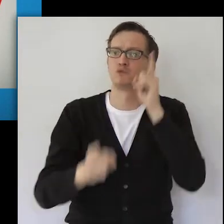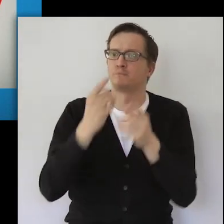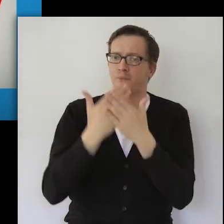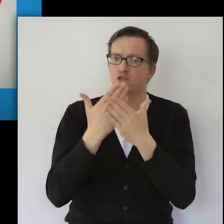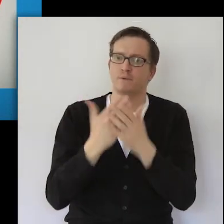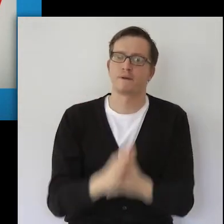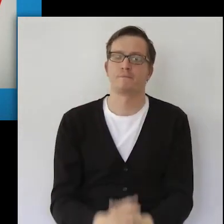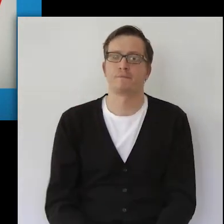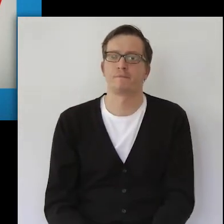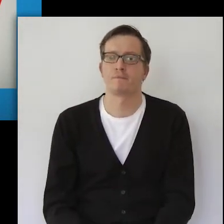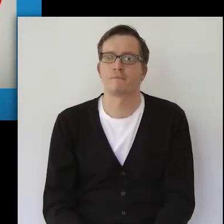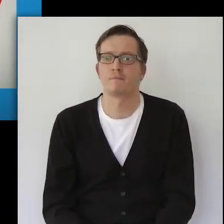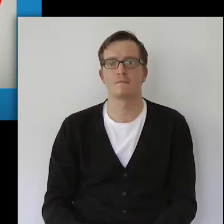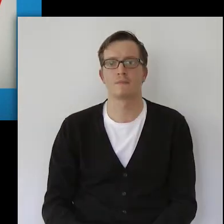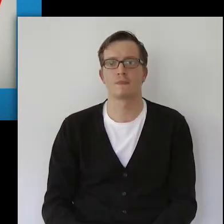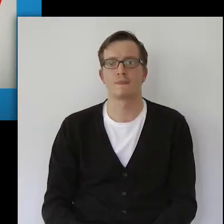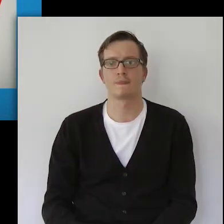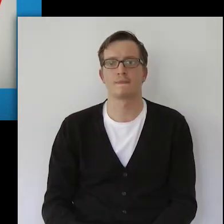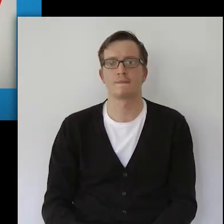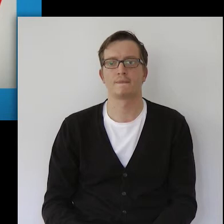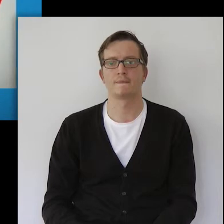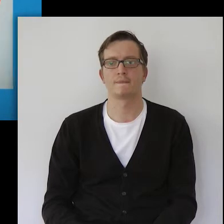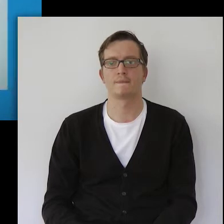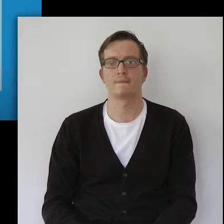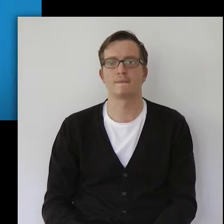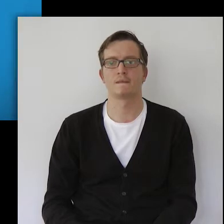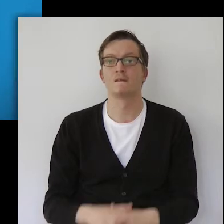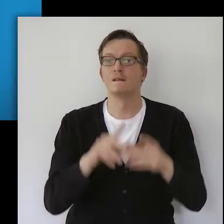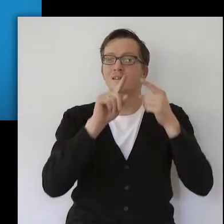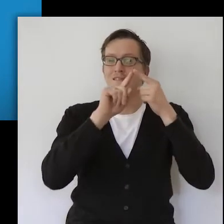einen größeren Einfluss auf die Politik hat